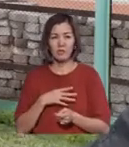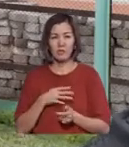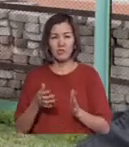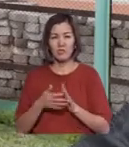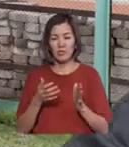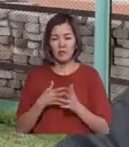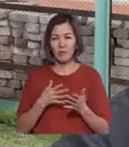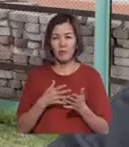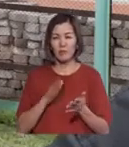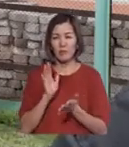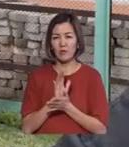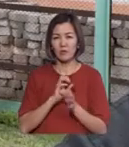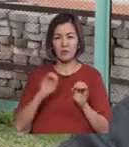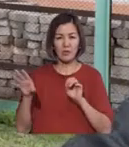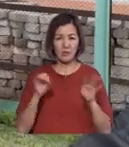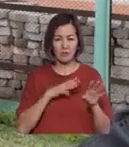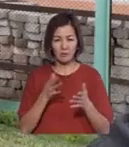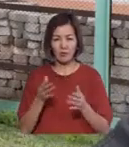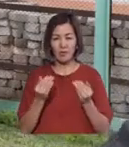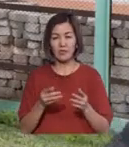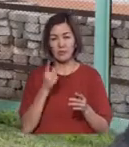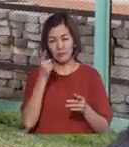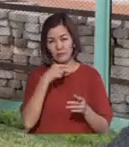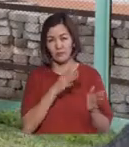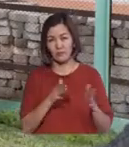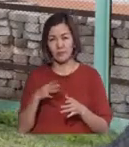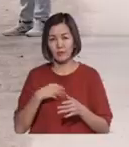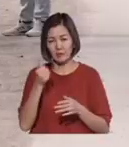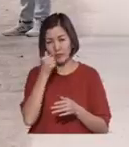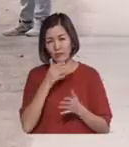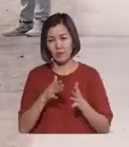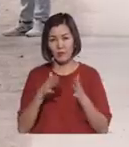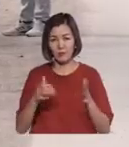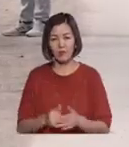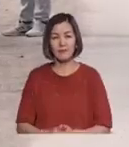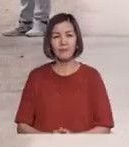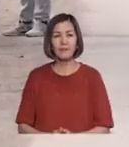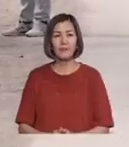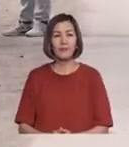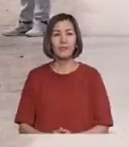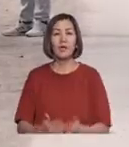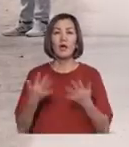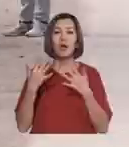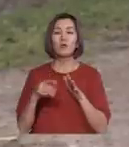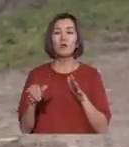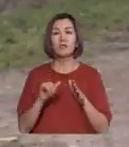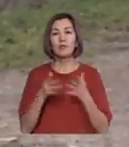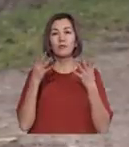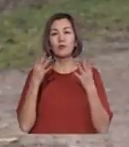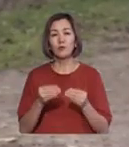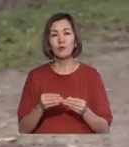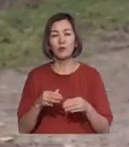жаңында шашылған әңгіме сонда болатын. Қазіргі жүр басқаша әңгіме ғой. Рахмет көп-көп. Сарыөзек ауылында сенбілік күні